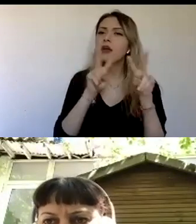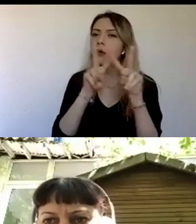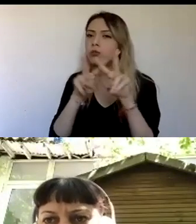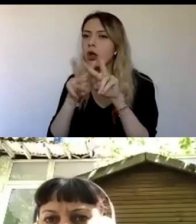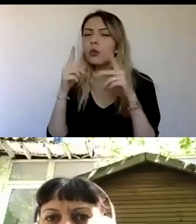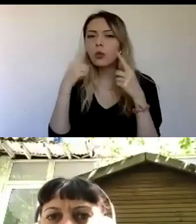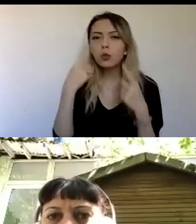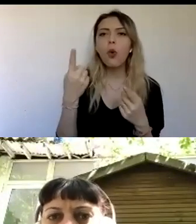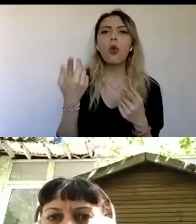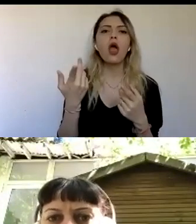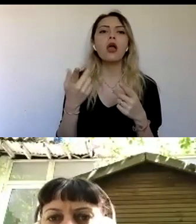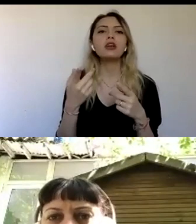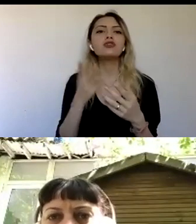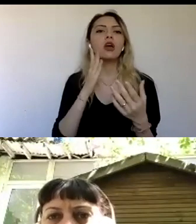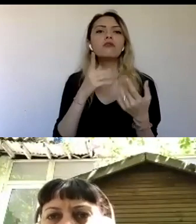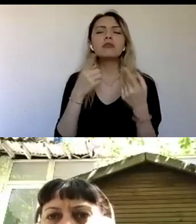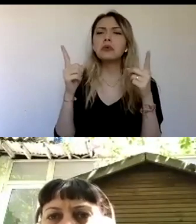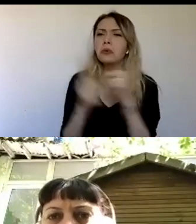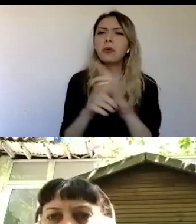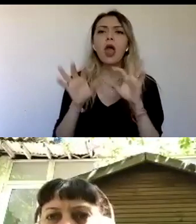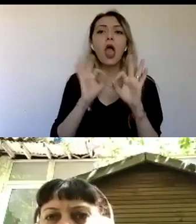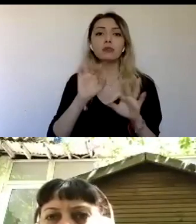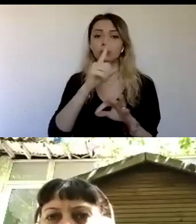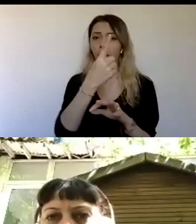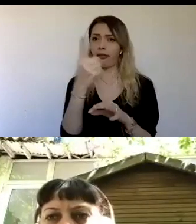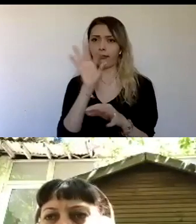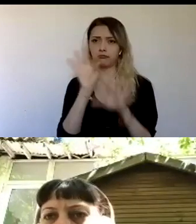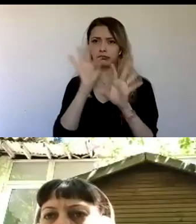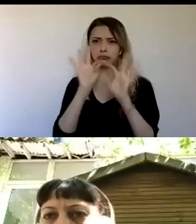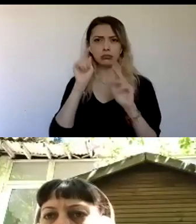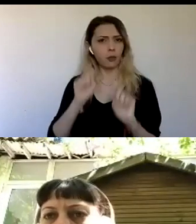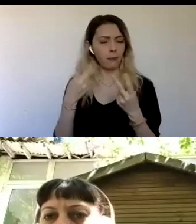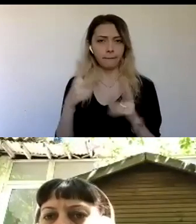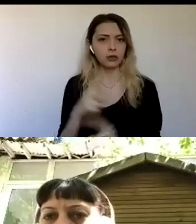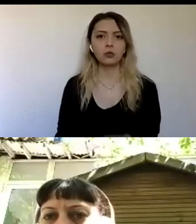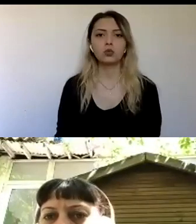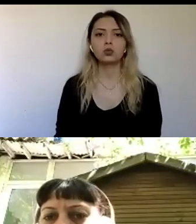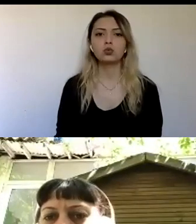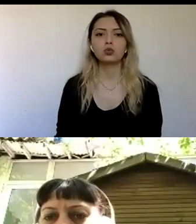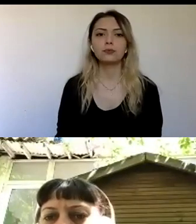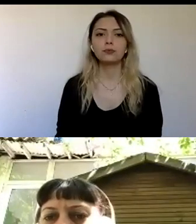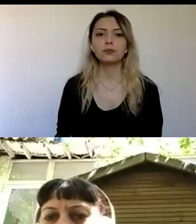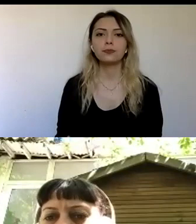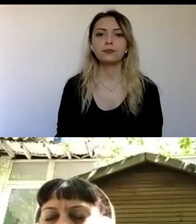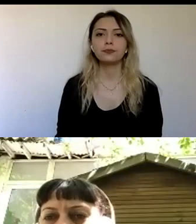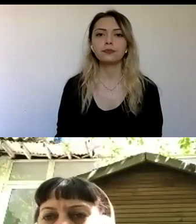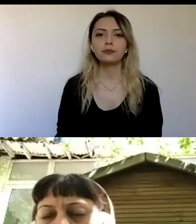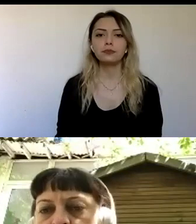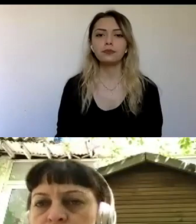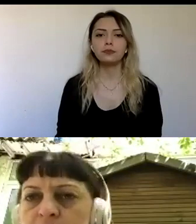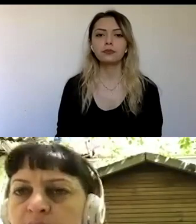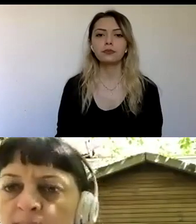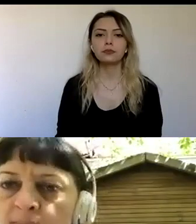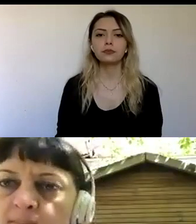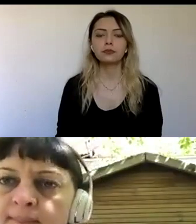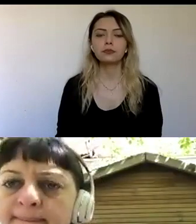oradaki PDF'leri de arayabilirsiniz ya da farklı farklı dosya formatlarında haberleri arayabilirsiniz. Dolayısıyla bu advanced